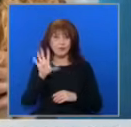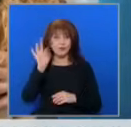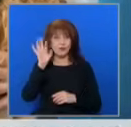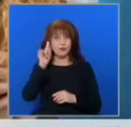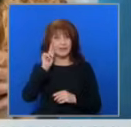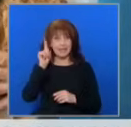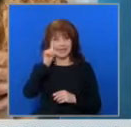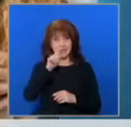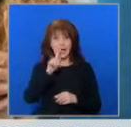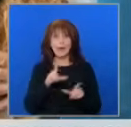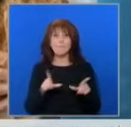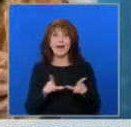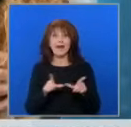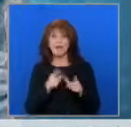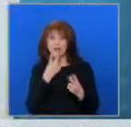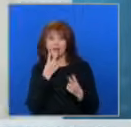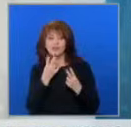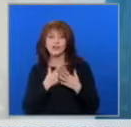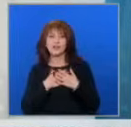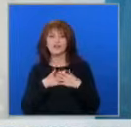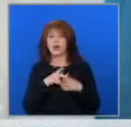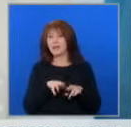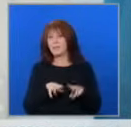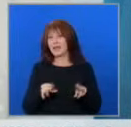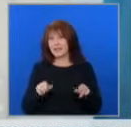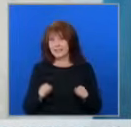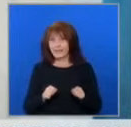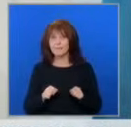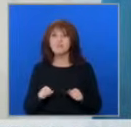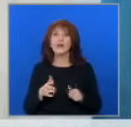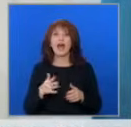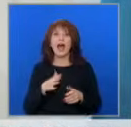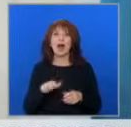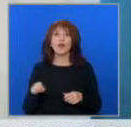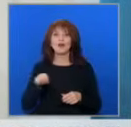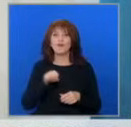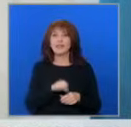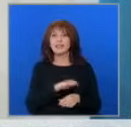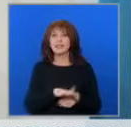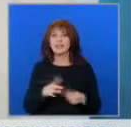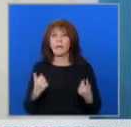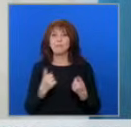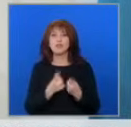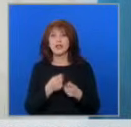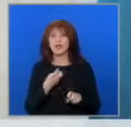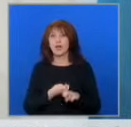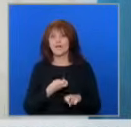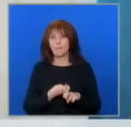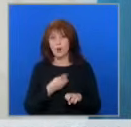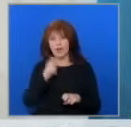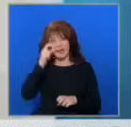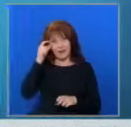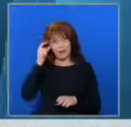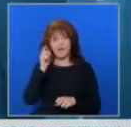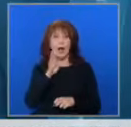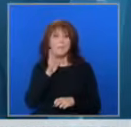50 дни в плен, Мейраф вижда своите близки. Доведените деца я посрещнаха в болницата Ихило в Тел-Авив.